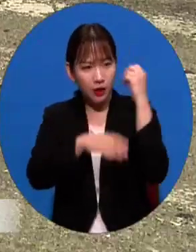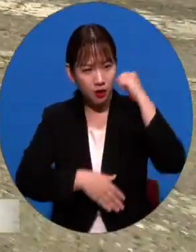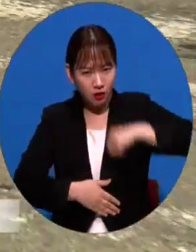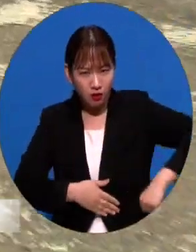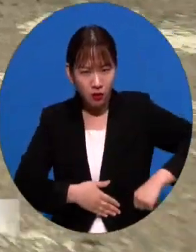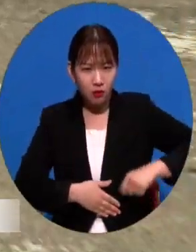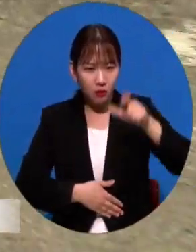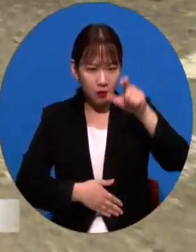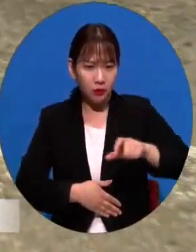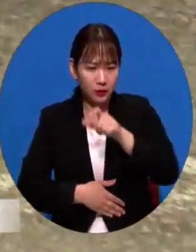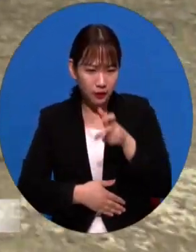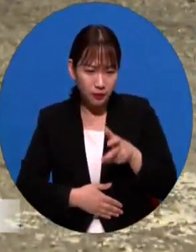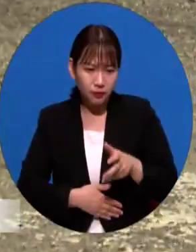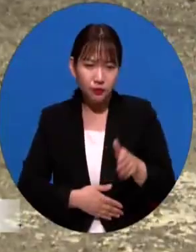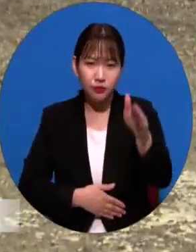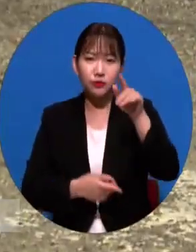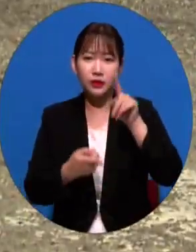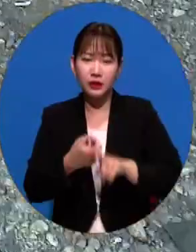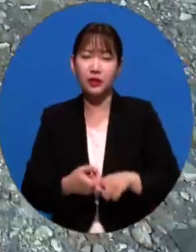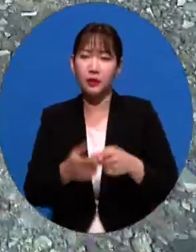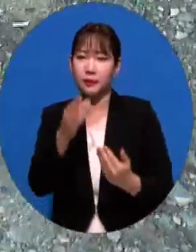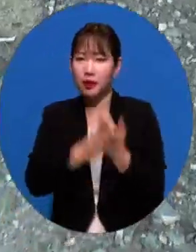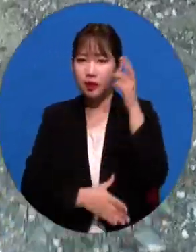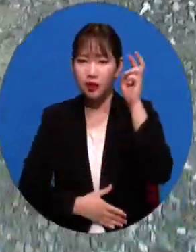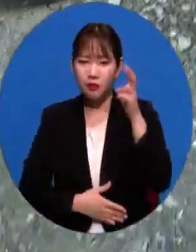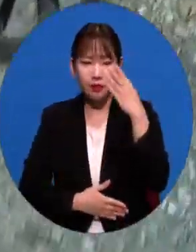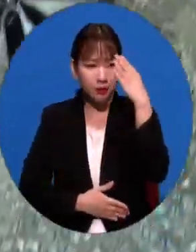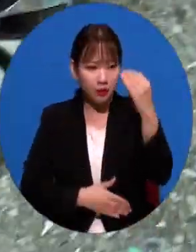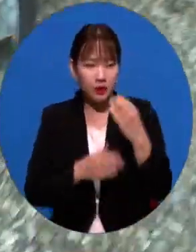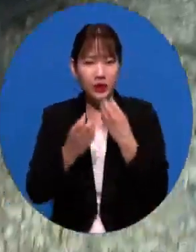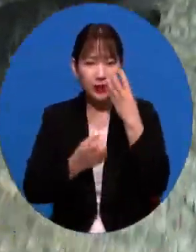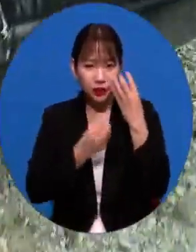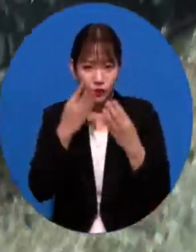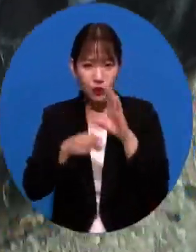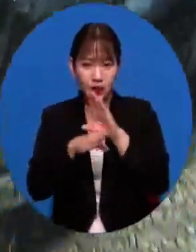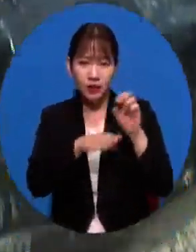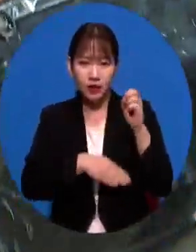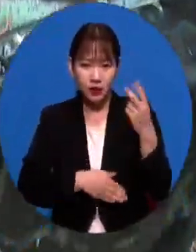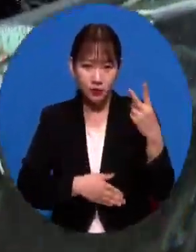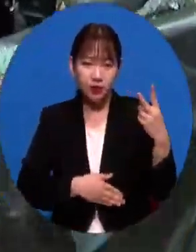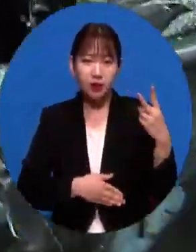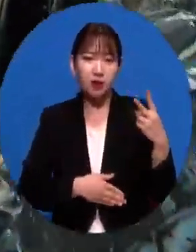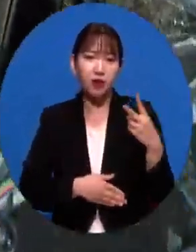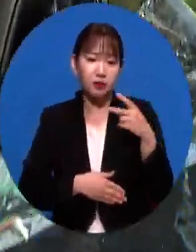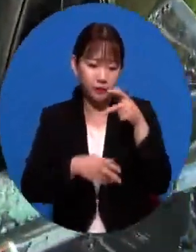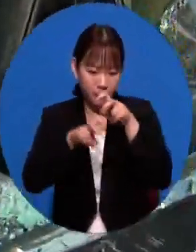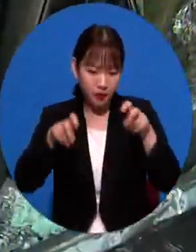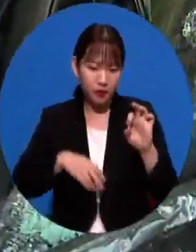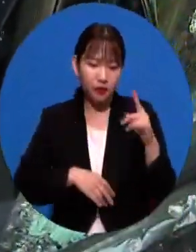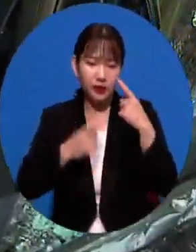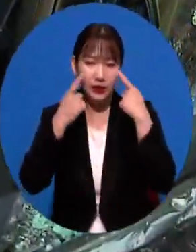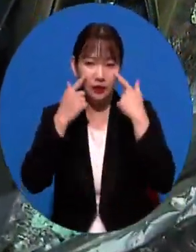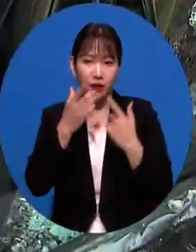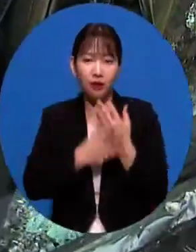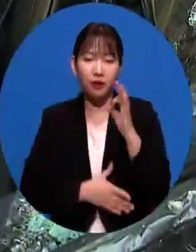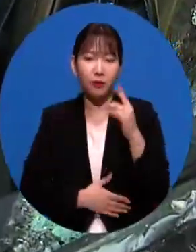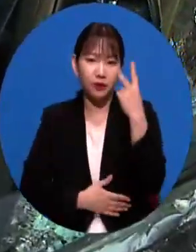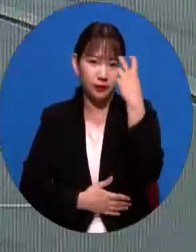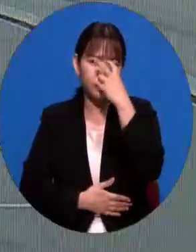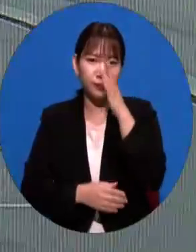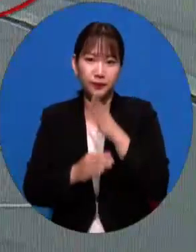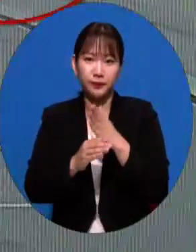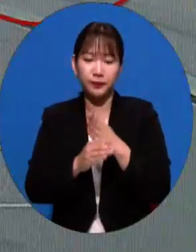않고 교차로를 지나다 사고를 낸 것으로 보고 목격자 진술과 CCTV 분석 등을 통해 정확한 사고 경위를 조사하고